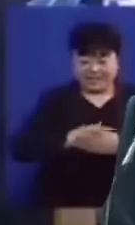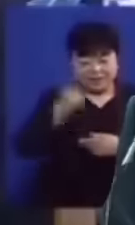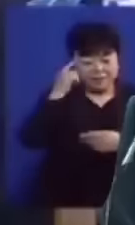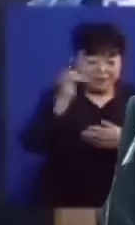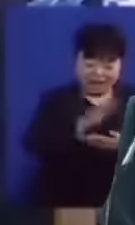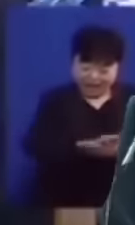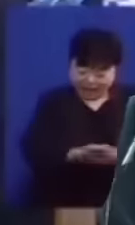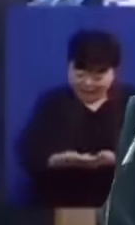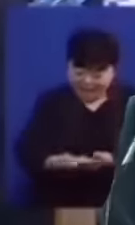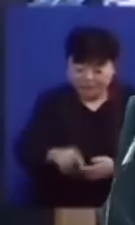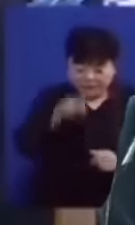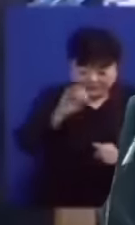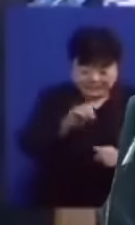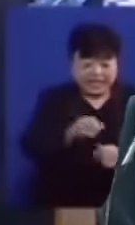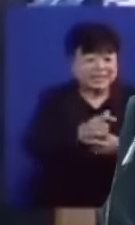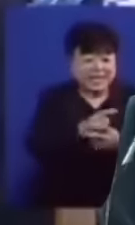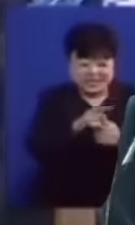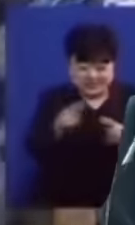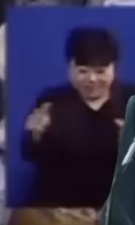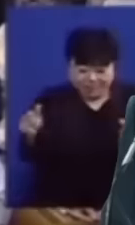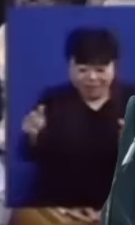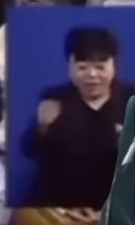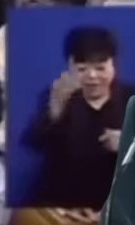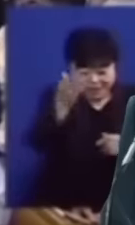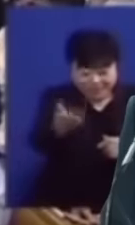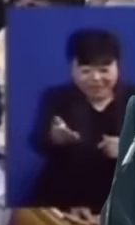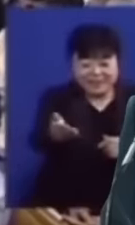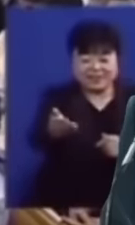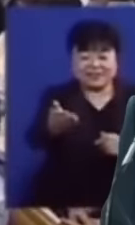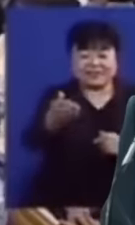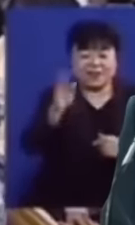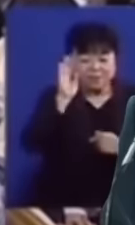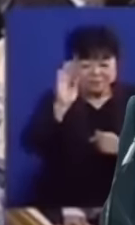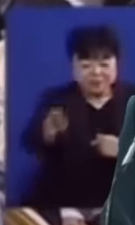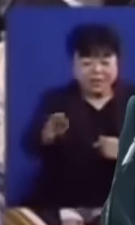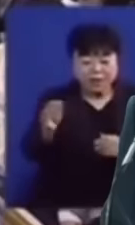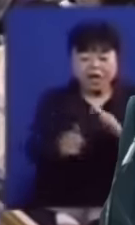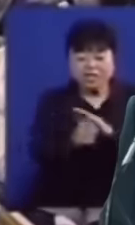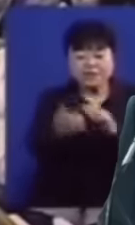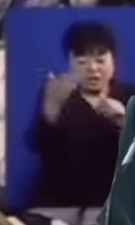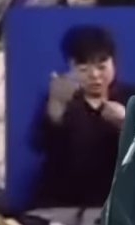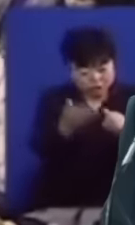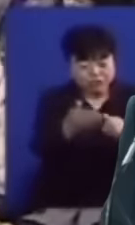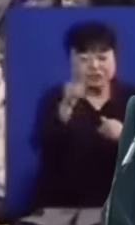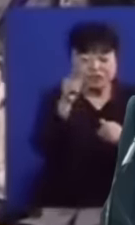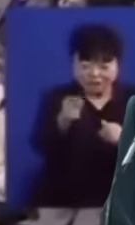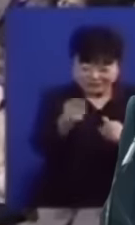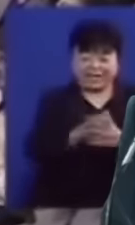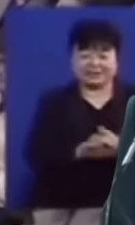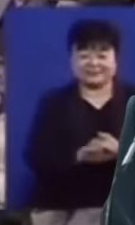평안이요 재앙이 아니니라. 너희에게 미래와 희망을 주는 것이라.